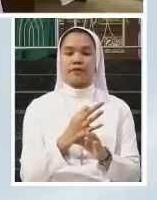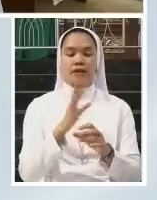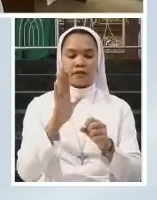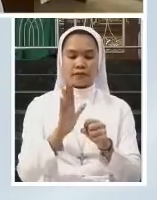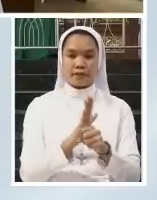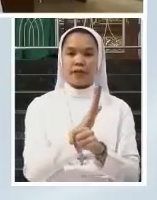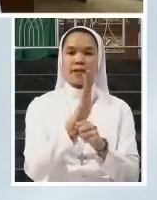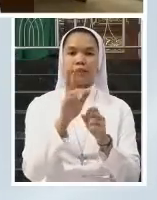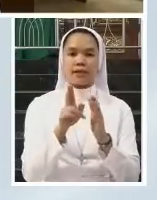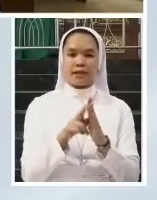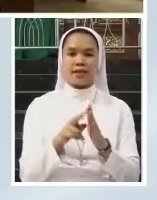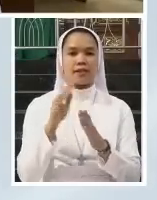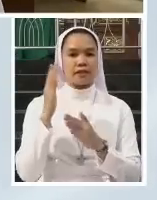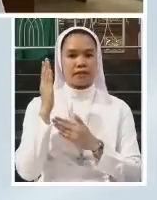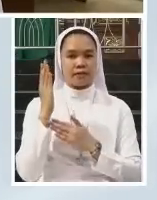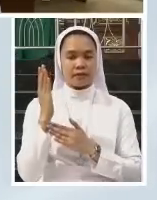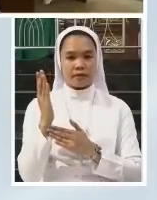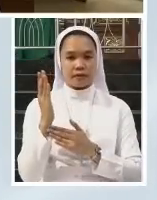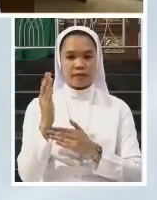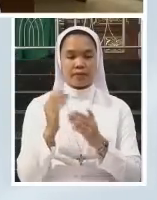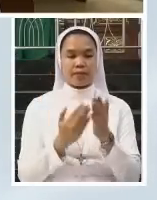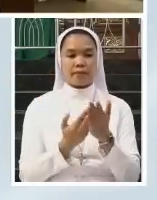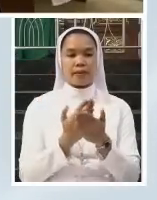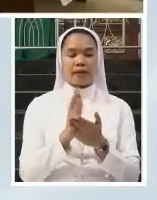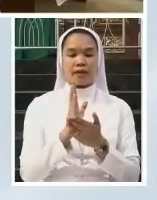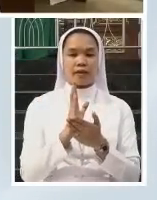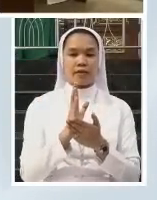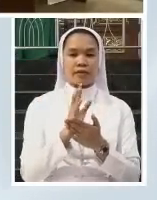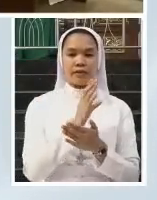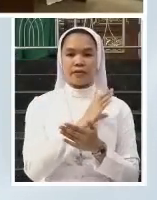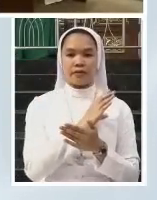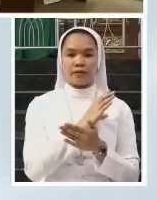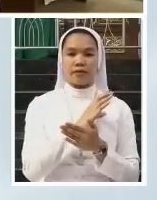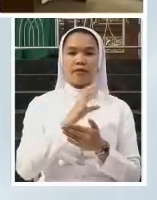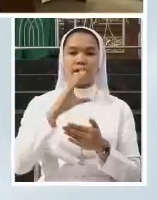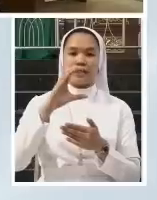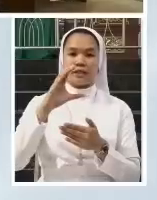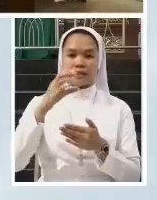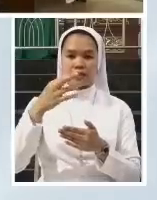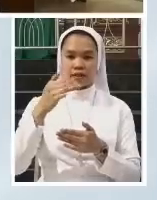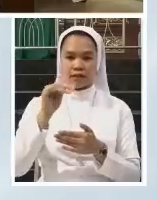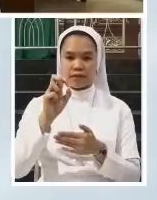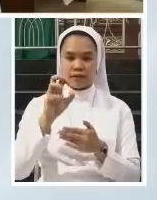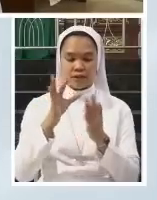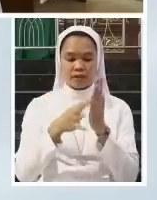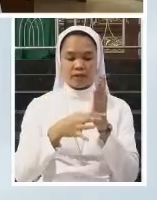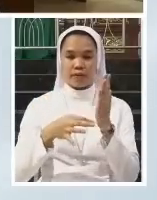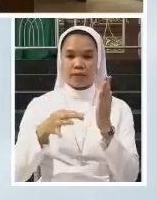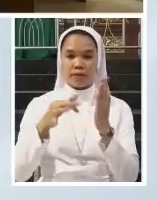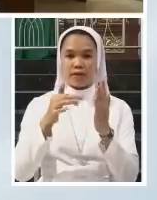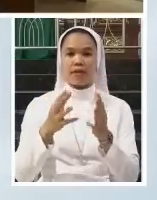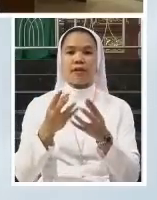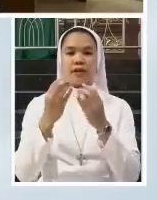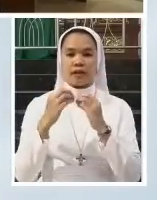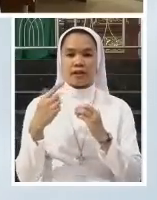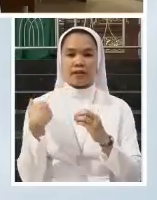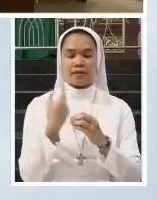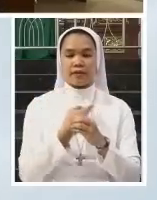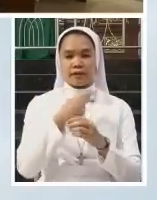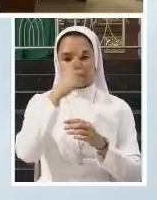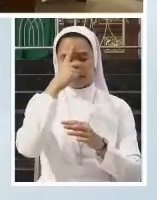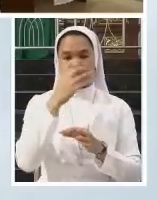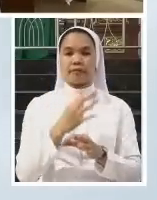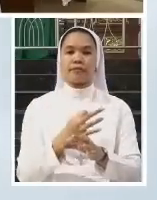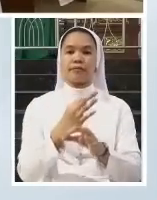ikamansana. Hulis tanda kay ning Krisma, tawan sa indang katugdan ning